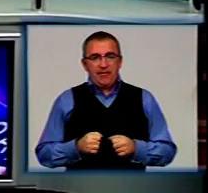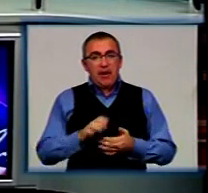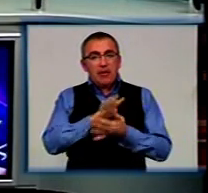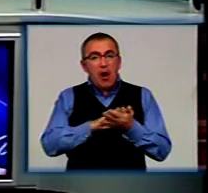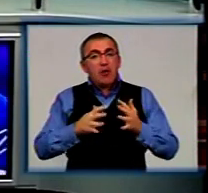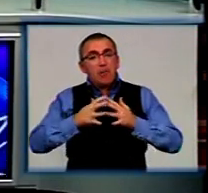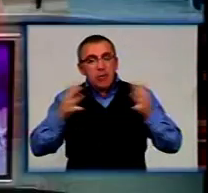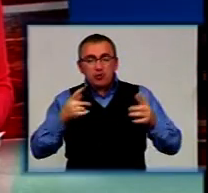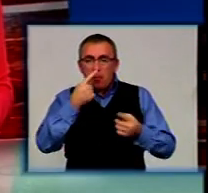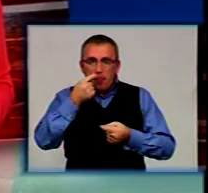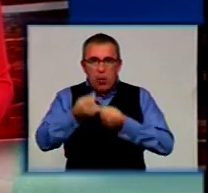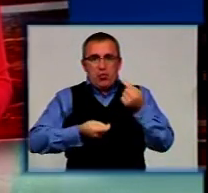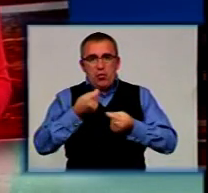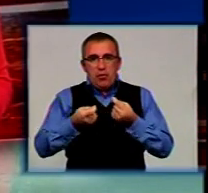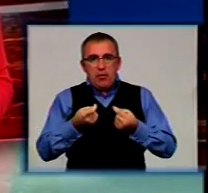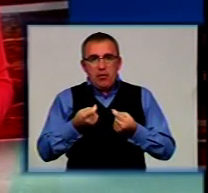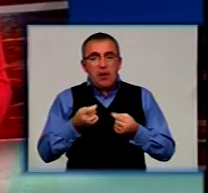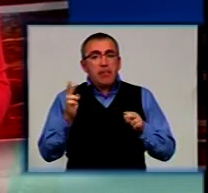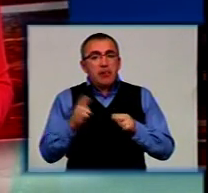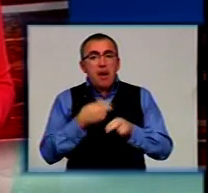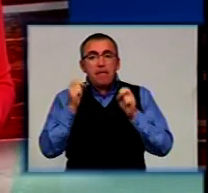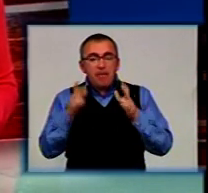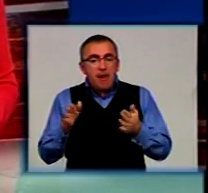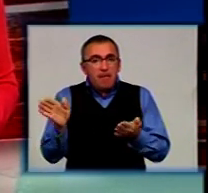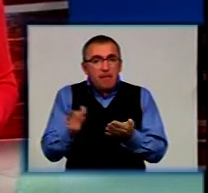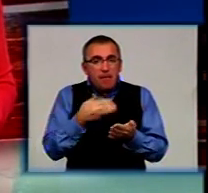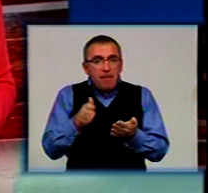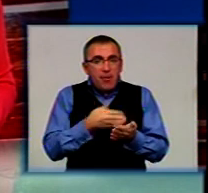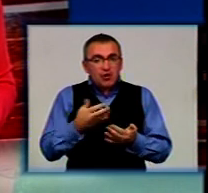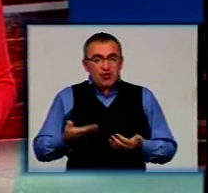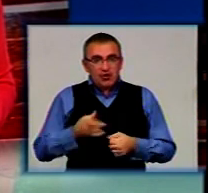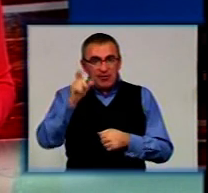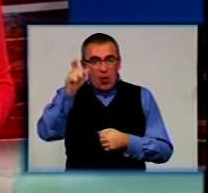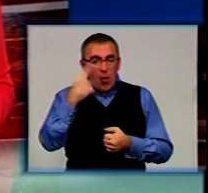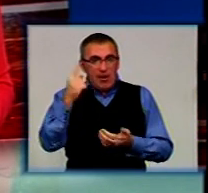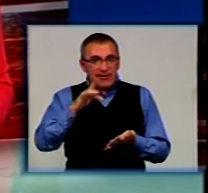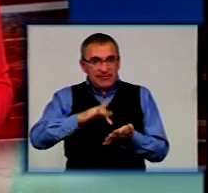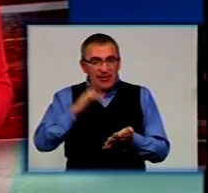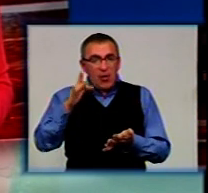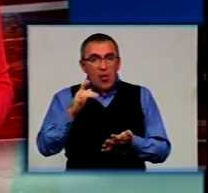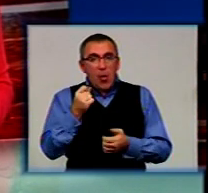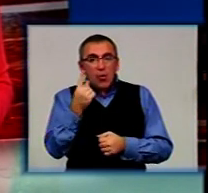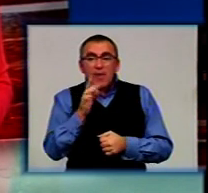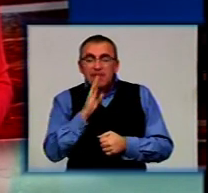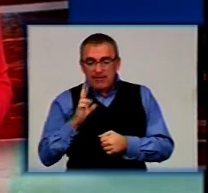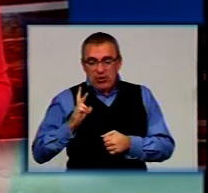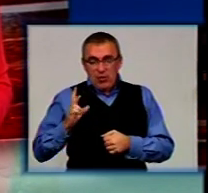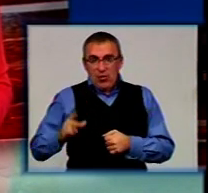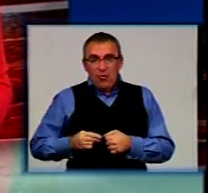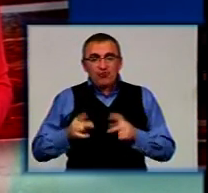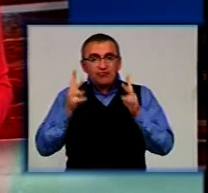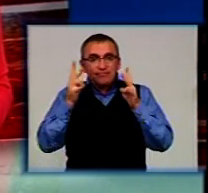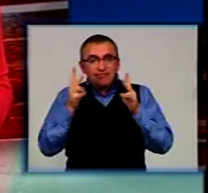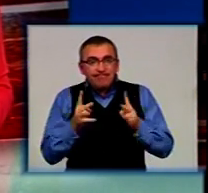Далі більше в подробицях. Небезпечне прибирання. Недільного ранку жителька обласного центру разом з 11-річною донькою ледь не стали